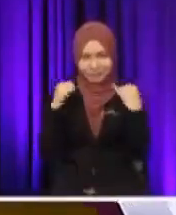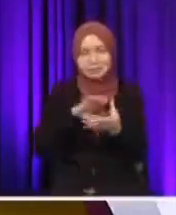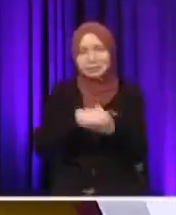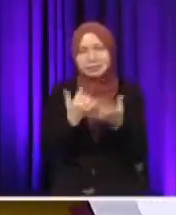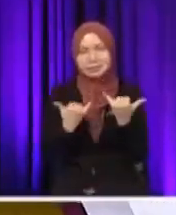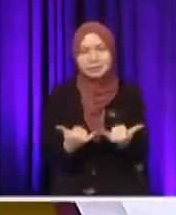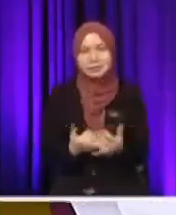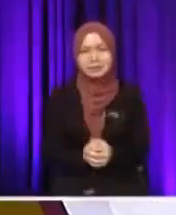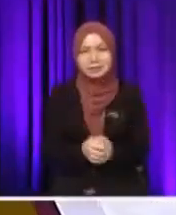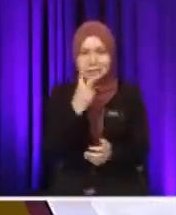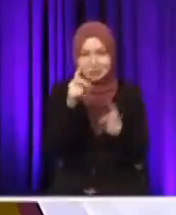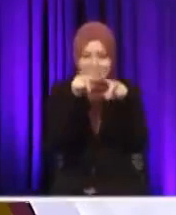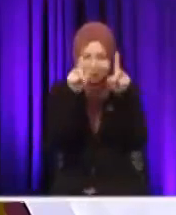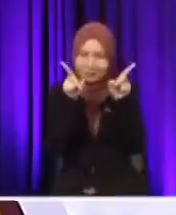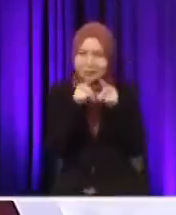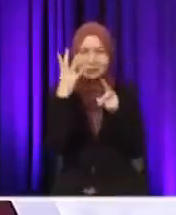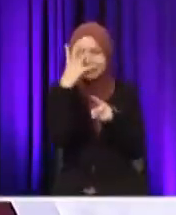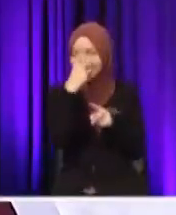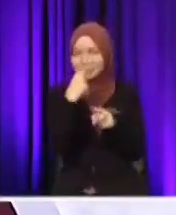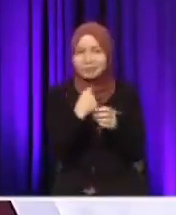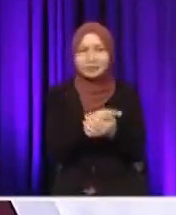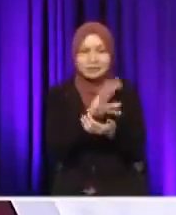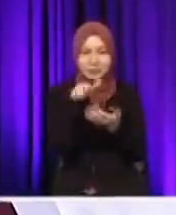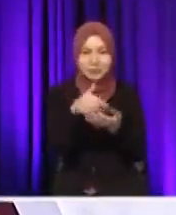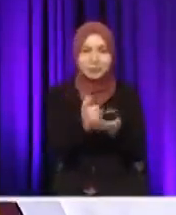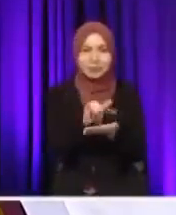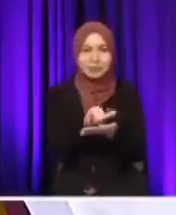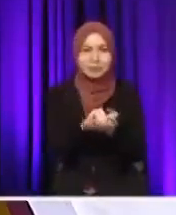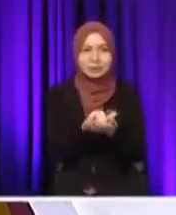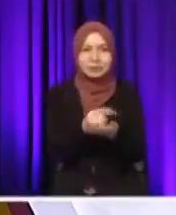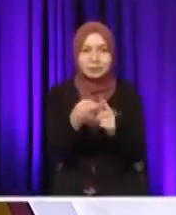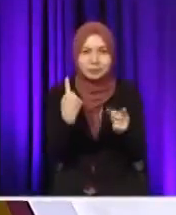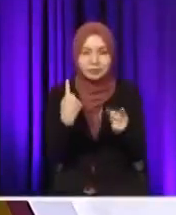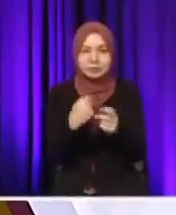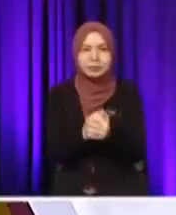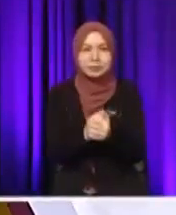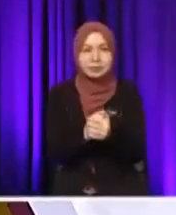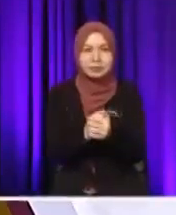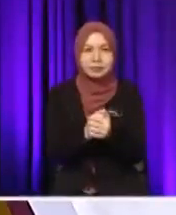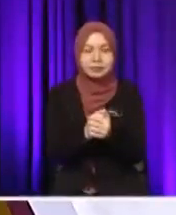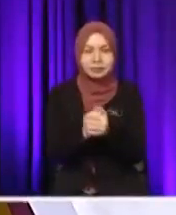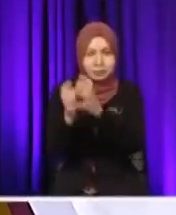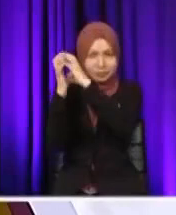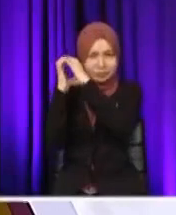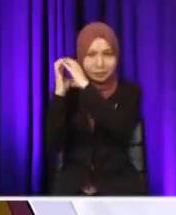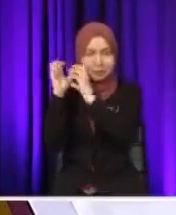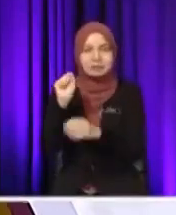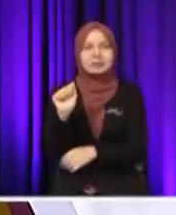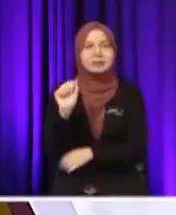shape macam ni. Cantik cikgu, kan? Cantik, cikgu. Semua tu, Chris, datangnya daripada buah kelapa